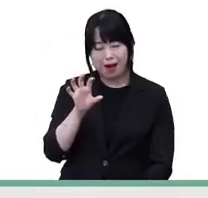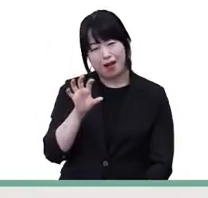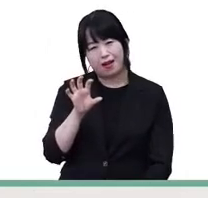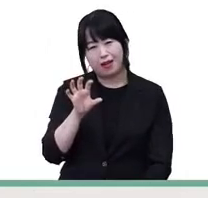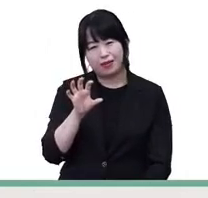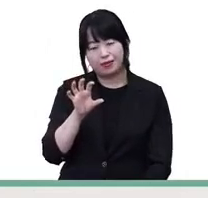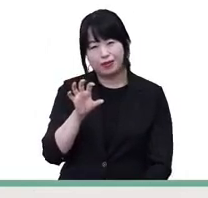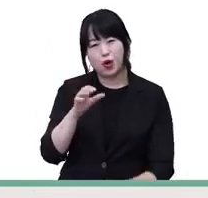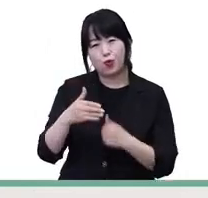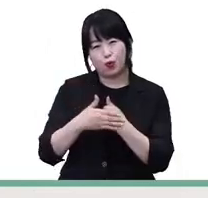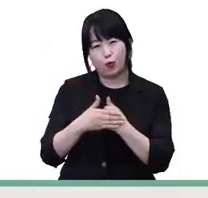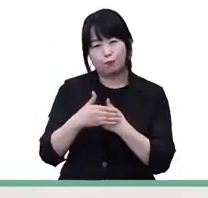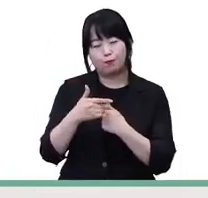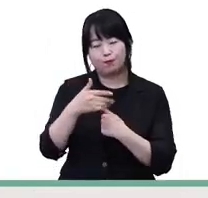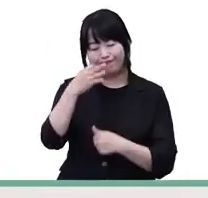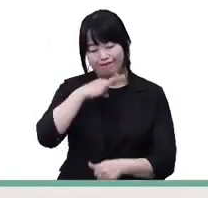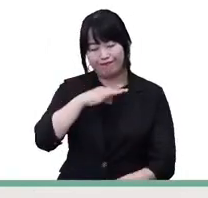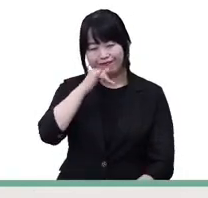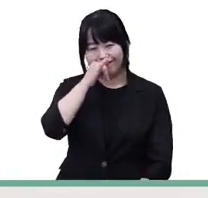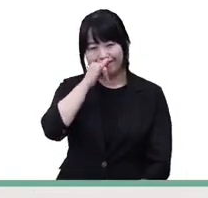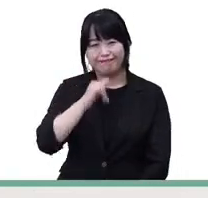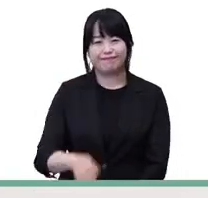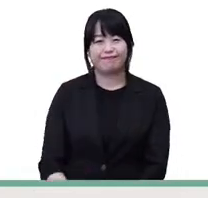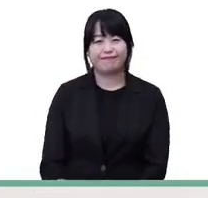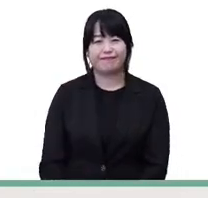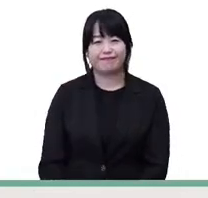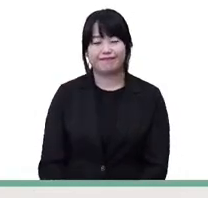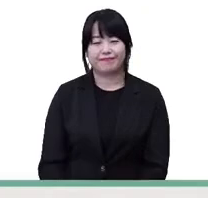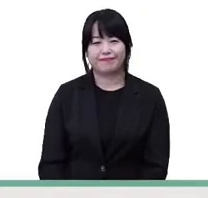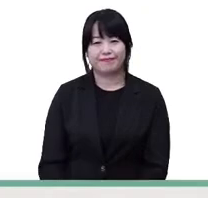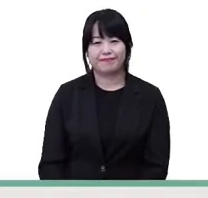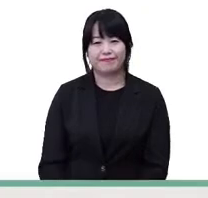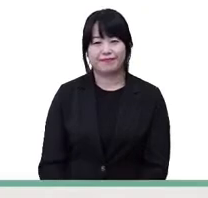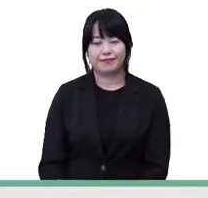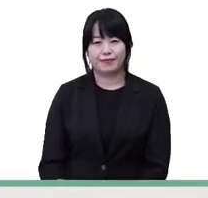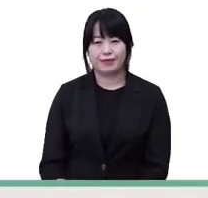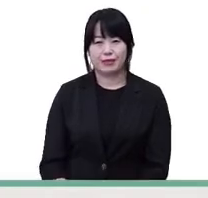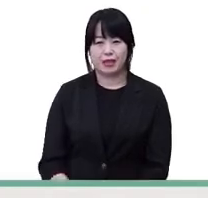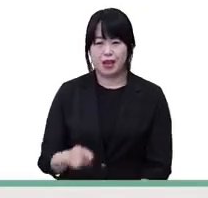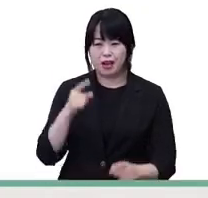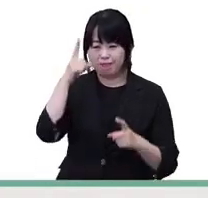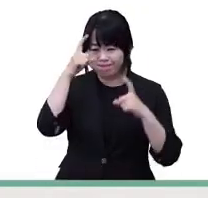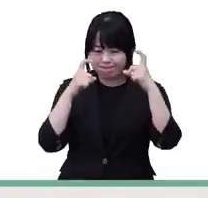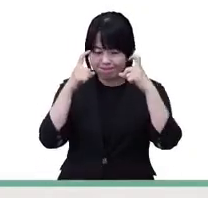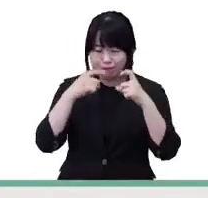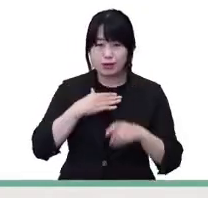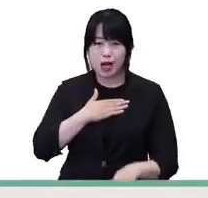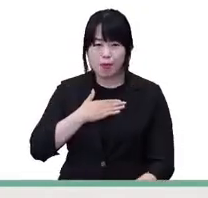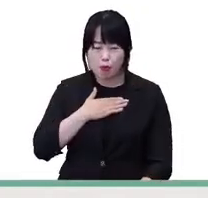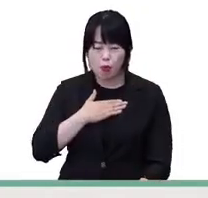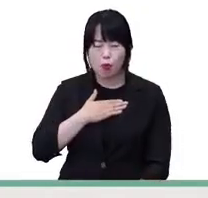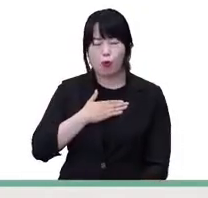때 좀 도움이 된다고 합니다. 그래서 아까 말씀드린 대로 비언어적인 의사소통이 중요하고 이